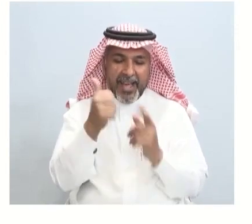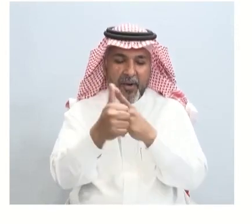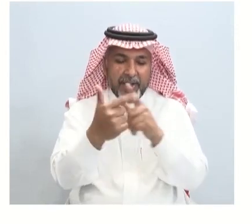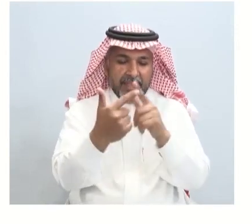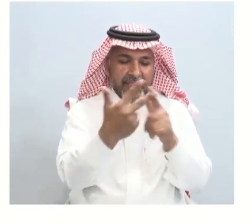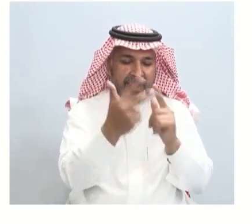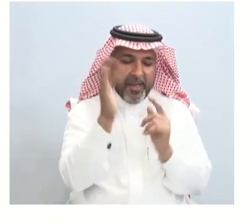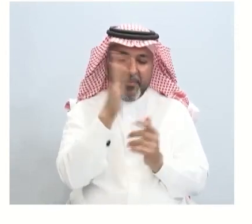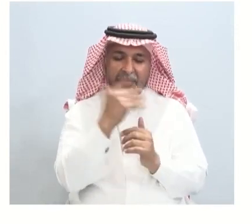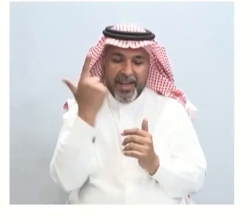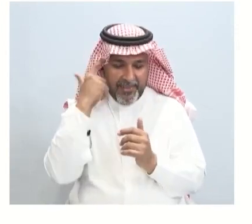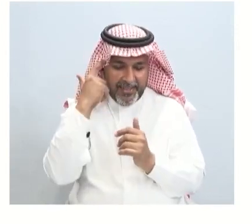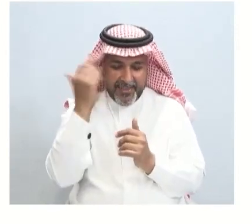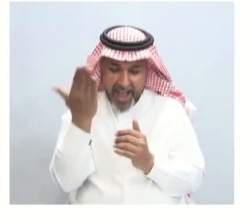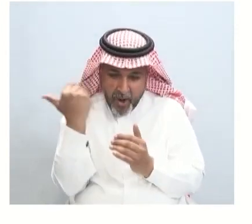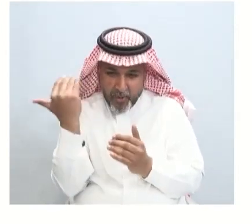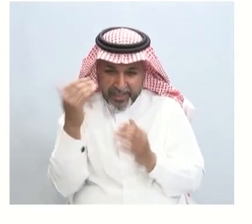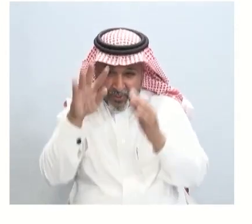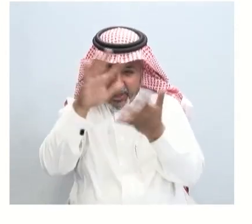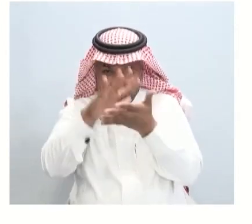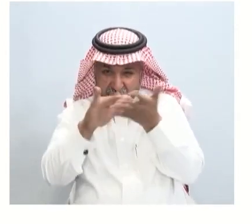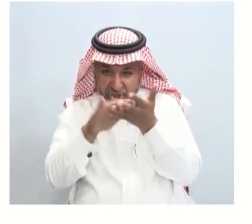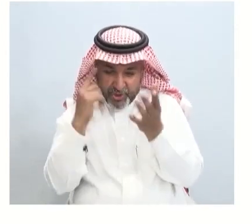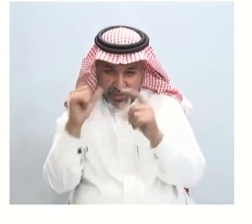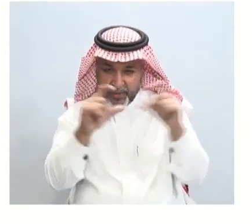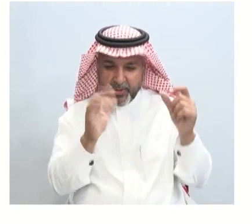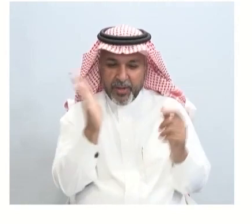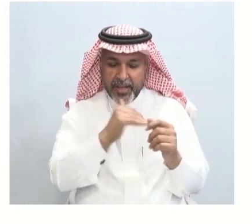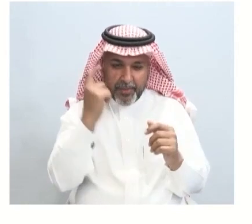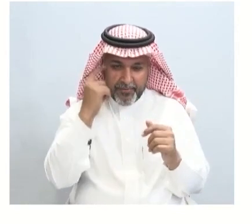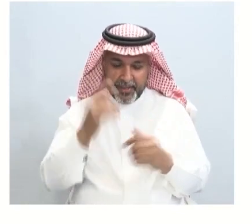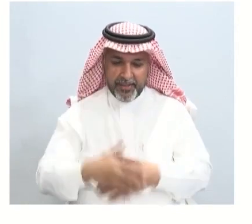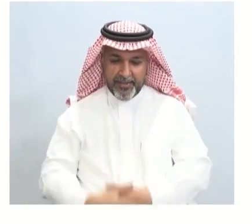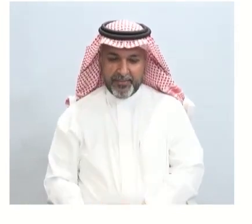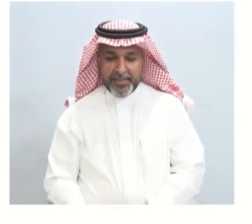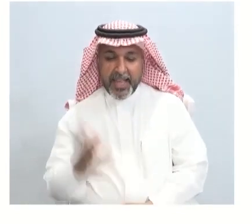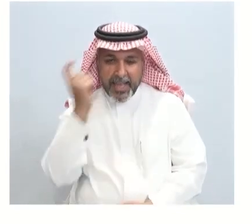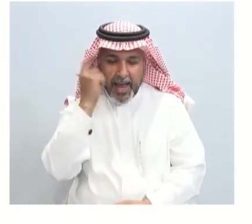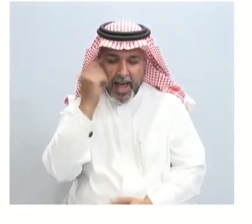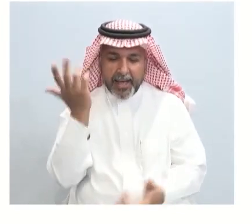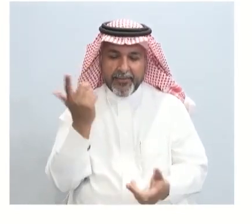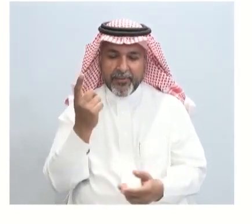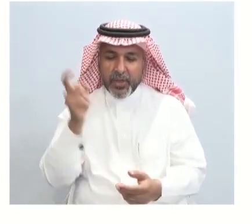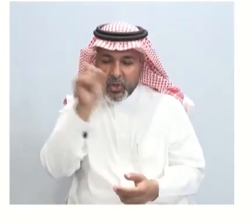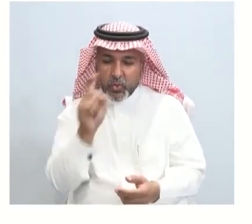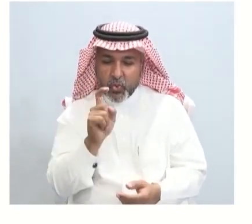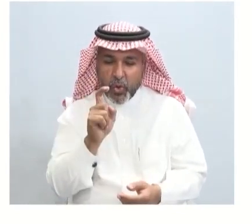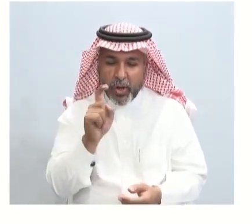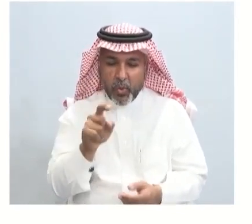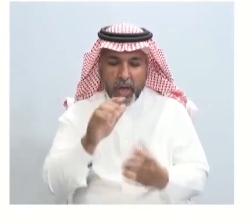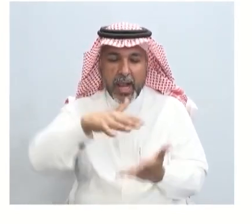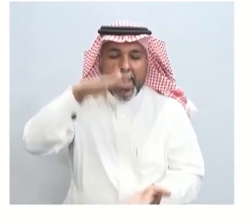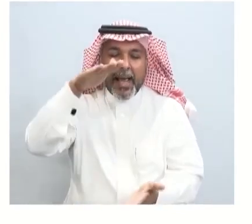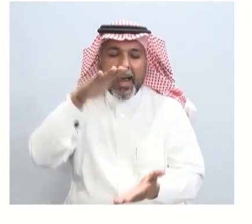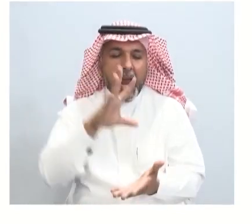هذه الدوال لو سالك عنها لكن في السؤال الحقيقه ما سال عنها ولكن يعني للتاكيد فقط